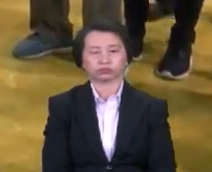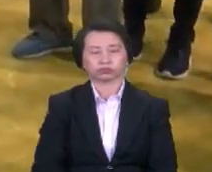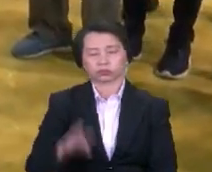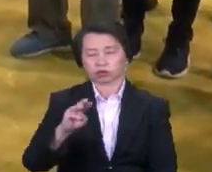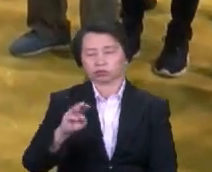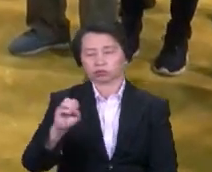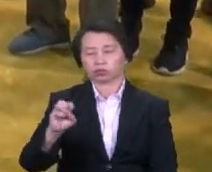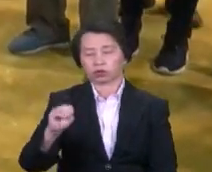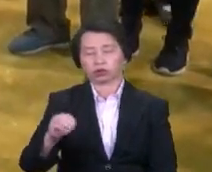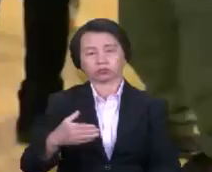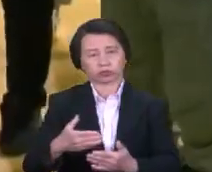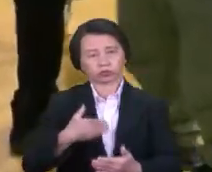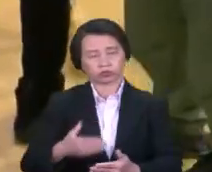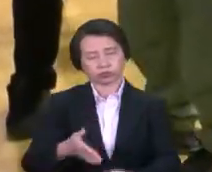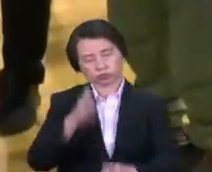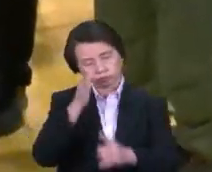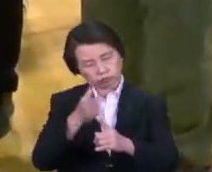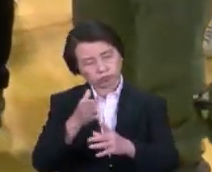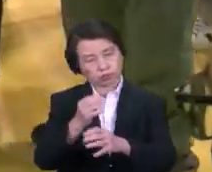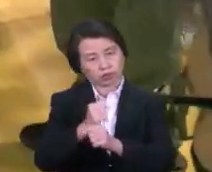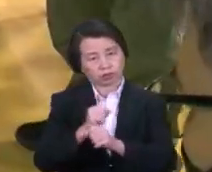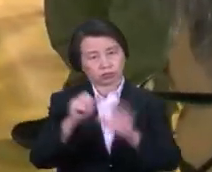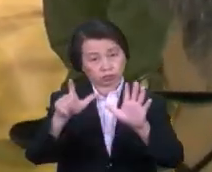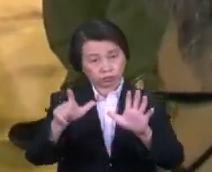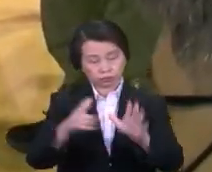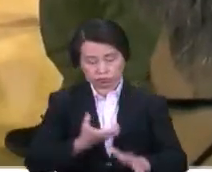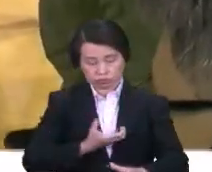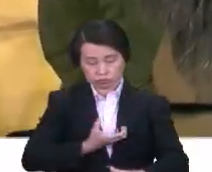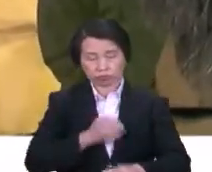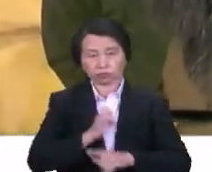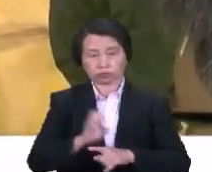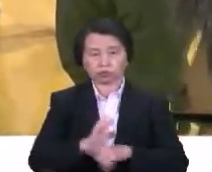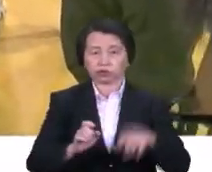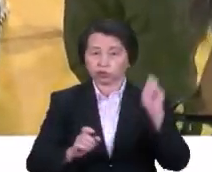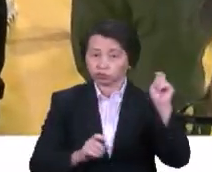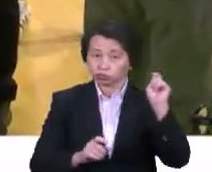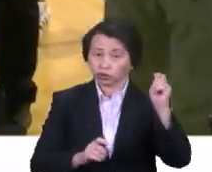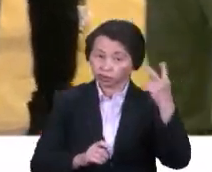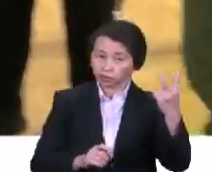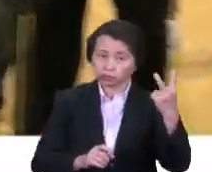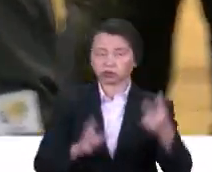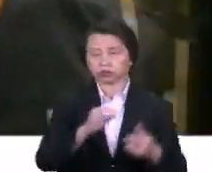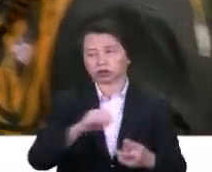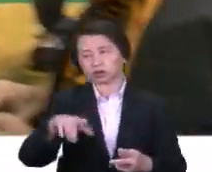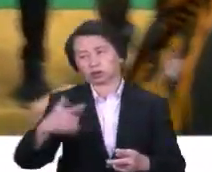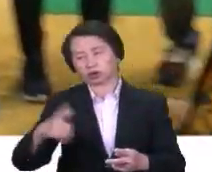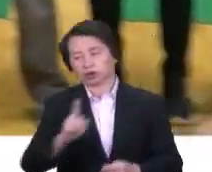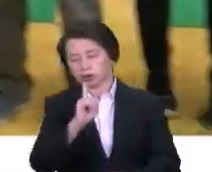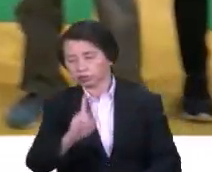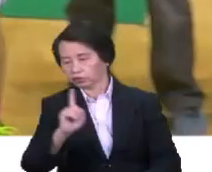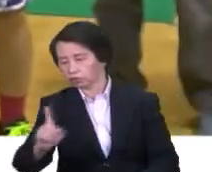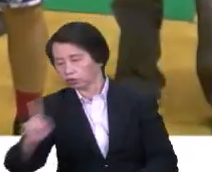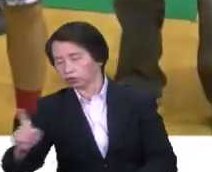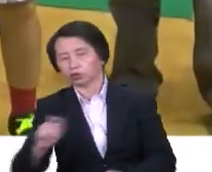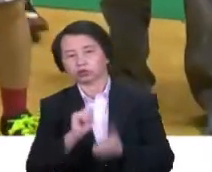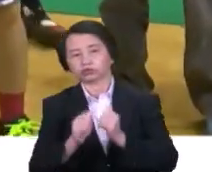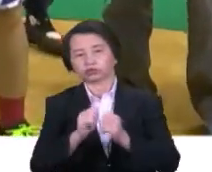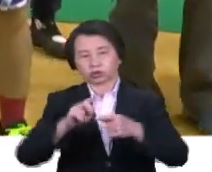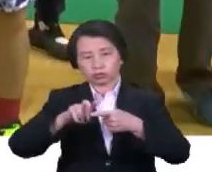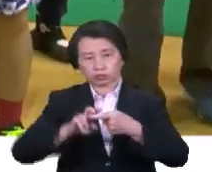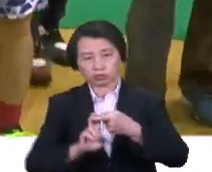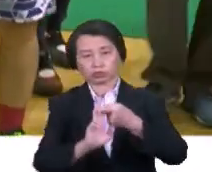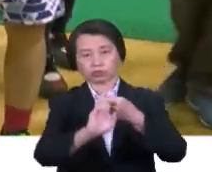MOM sebelum ini telah mengumumkan sasaran 7 pingat emas iaitu 2 dari sukan badminton dan selainnya setiap satu daripada sukan